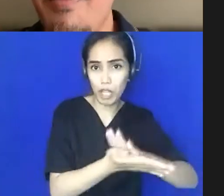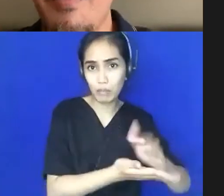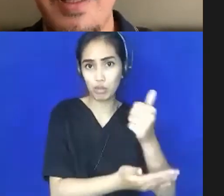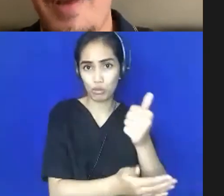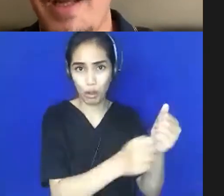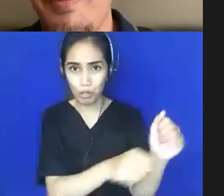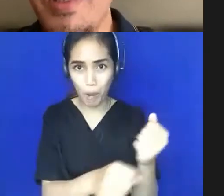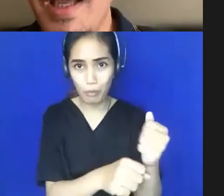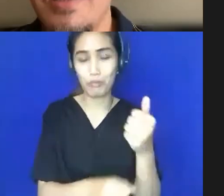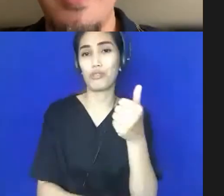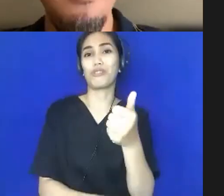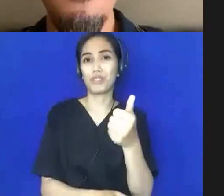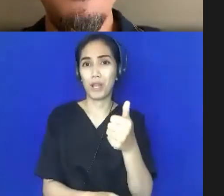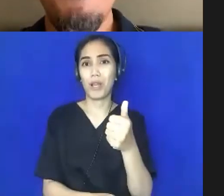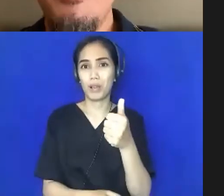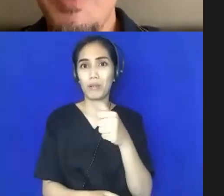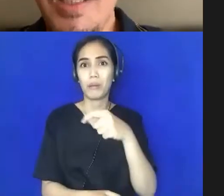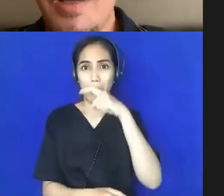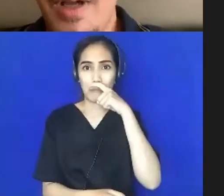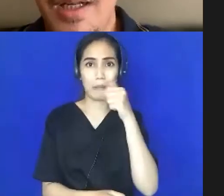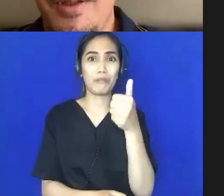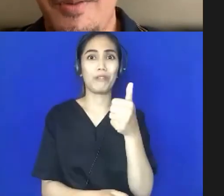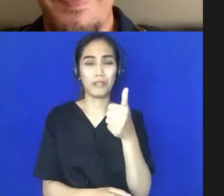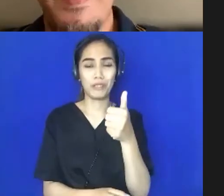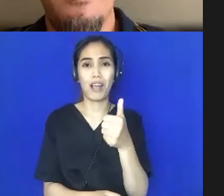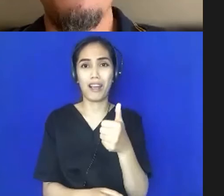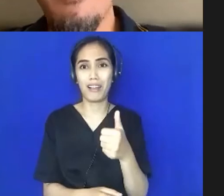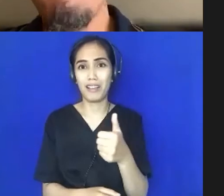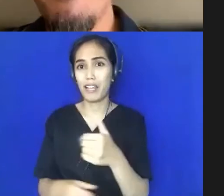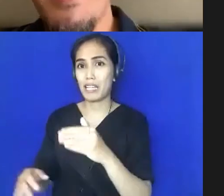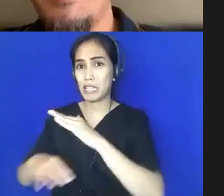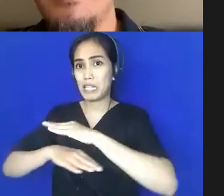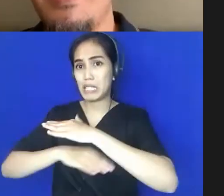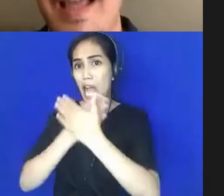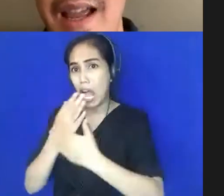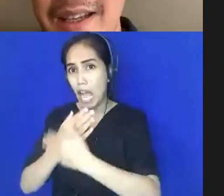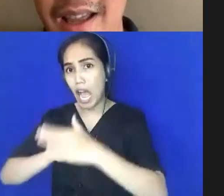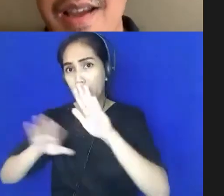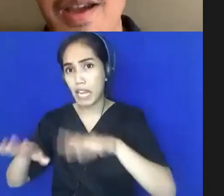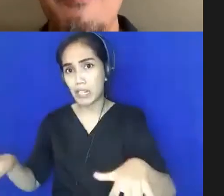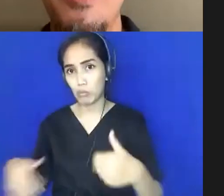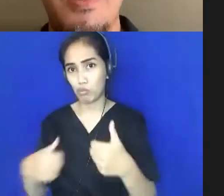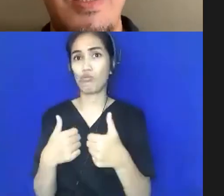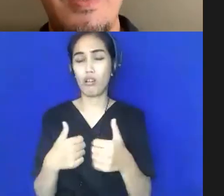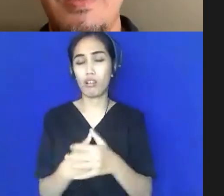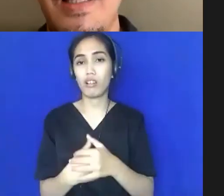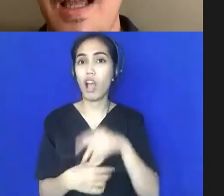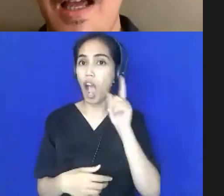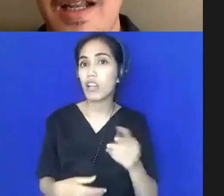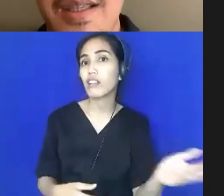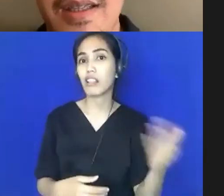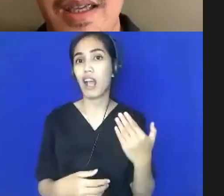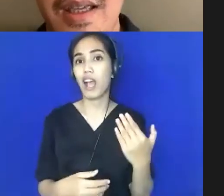ngepel bisa, bermain sama anak bisa gitu. Jadi semua itu bisa dilakukan gitu. Nah, cuma memang ada tantangannya. Buat laki-laki